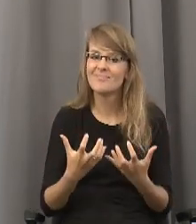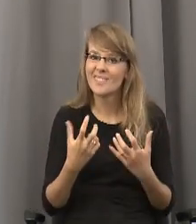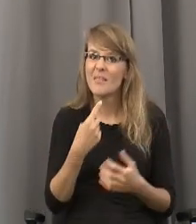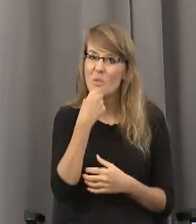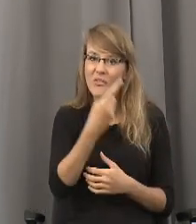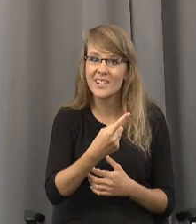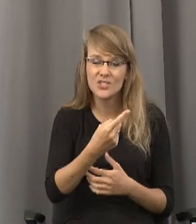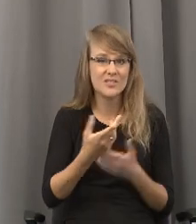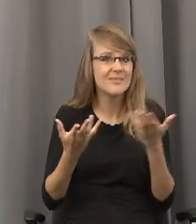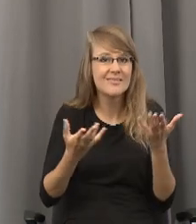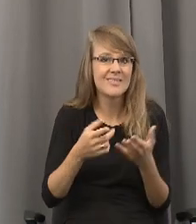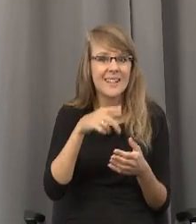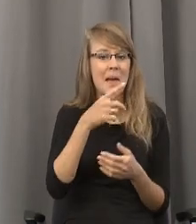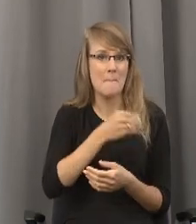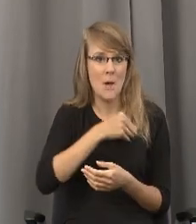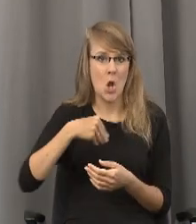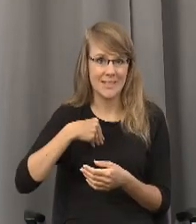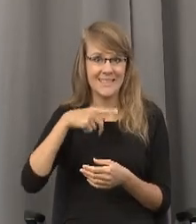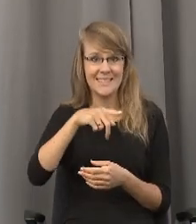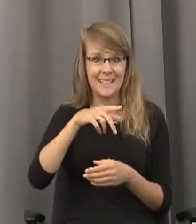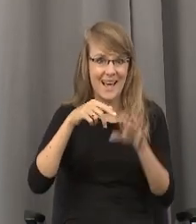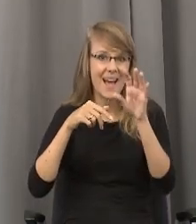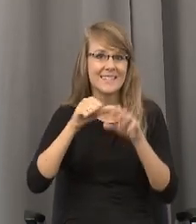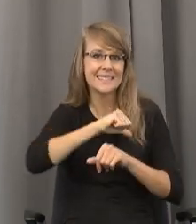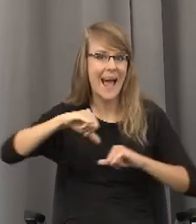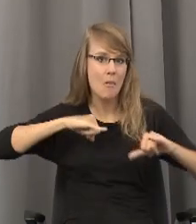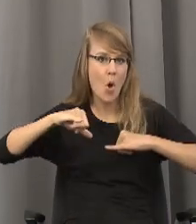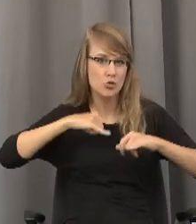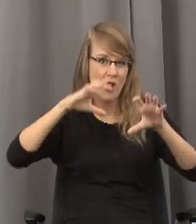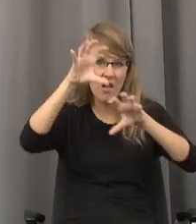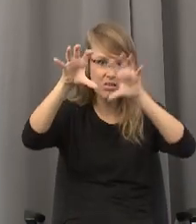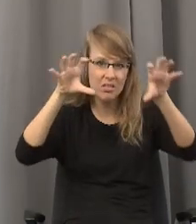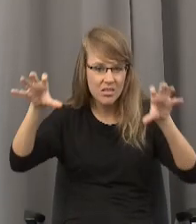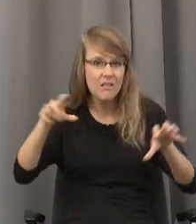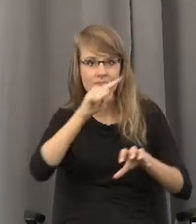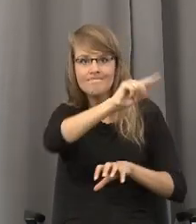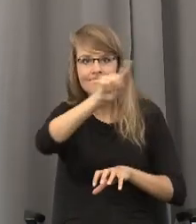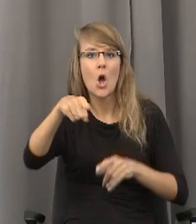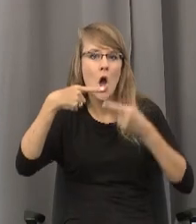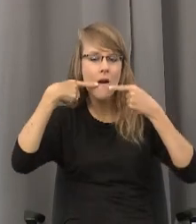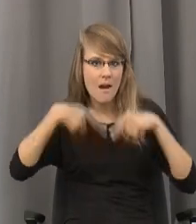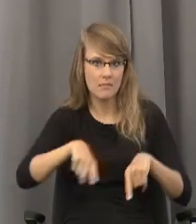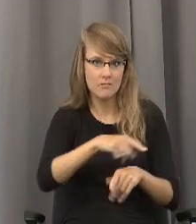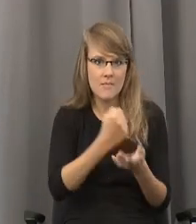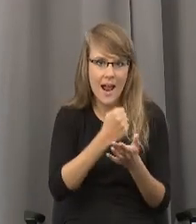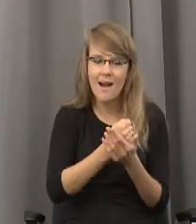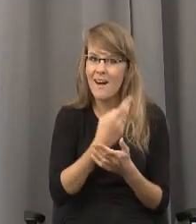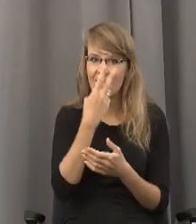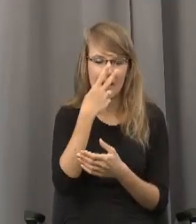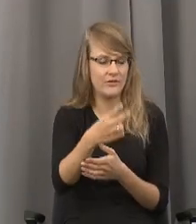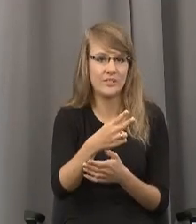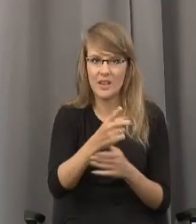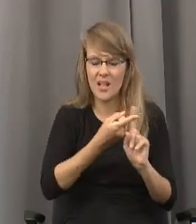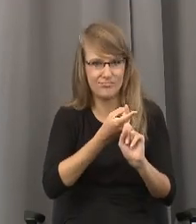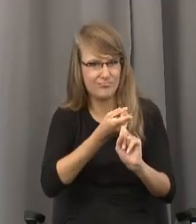mamy na poziomie tej właśnie Polski samorządowej, która szczególnie jest za te tematy odpowiedzialna, duży rozdźwięk,